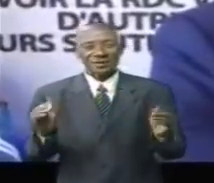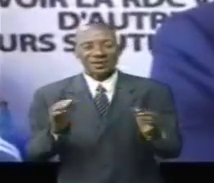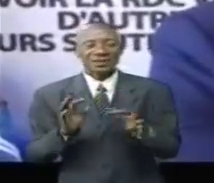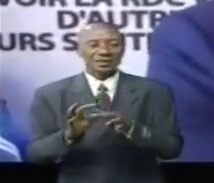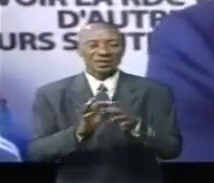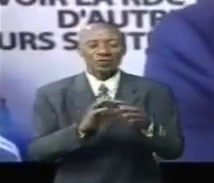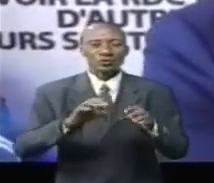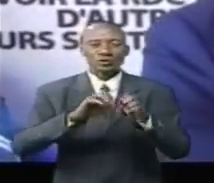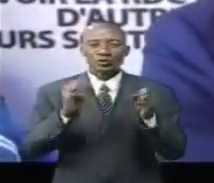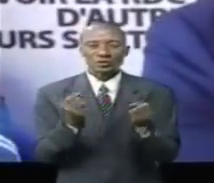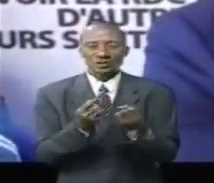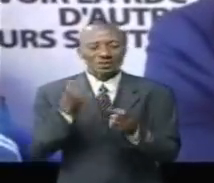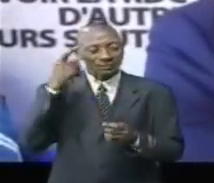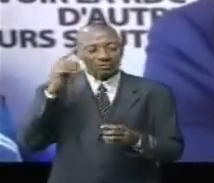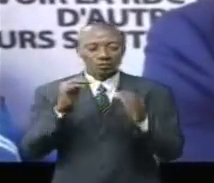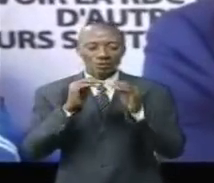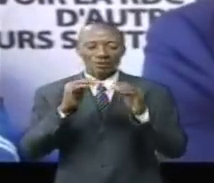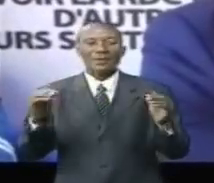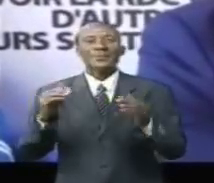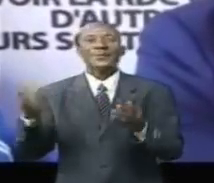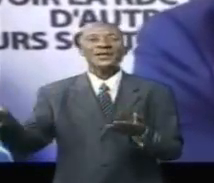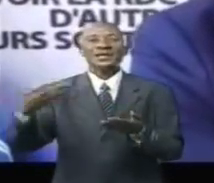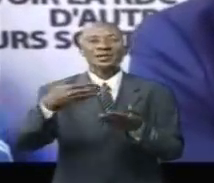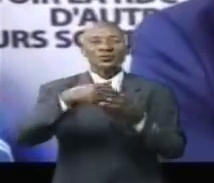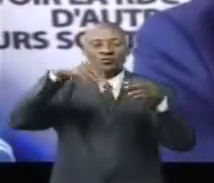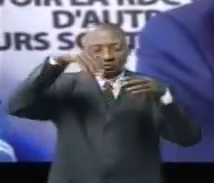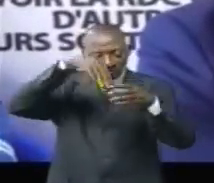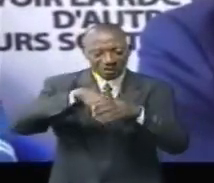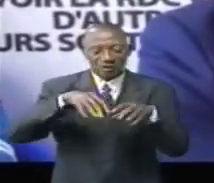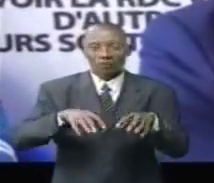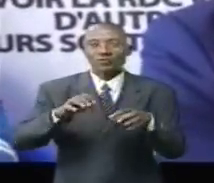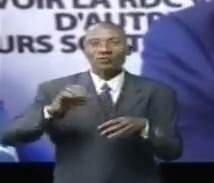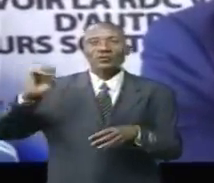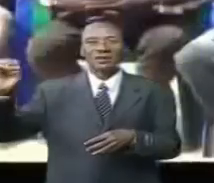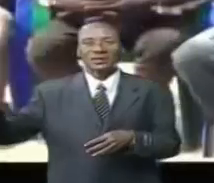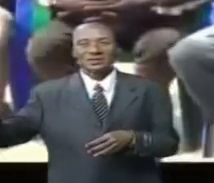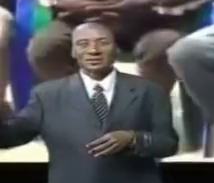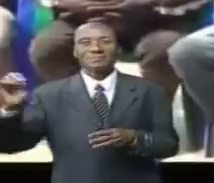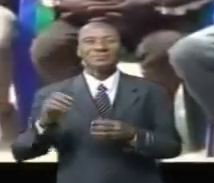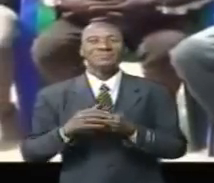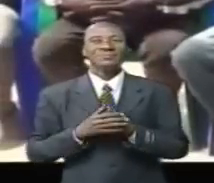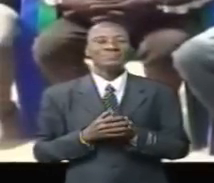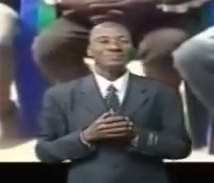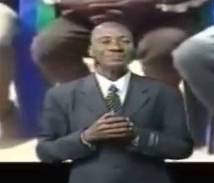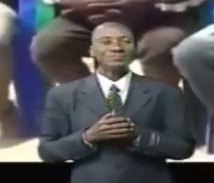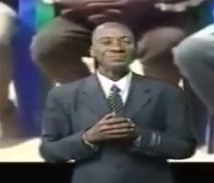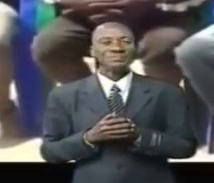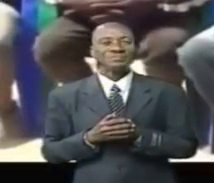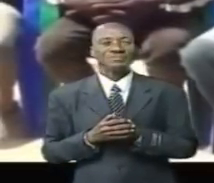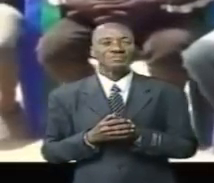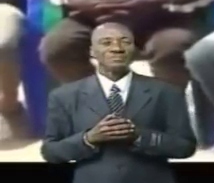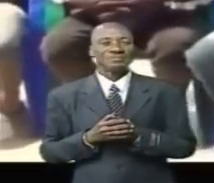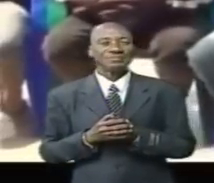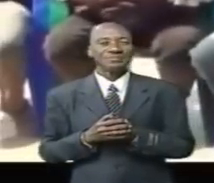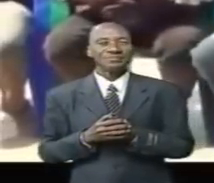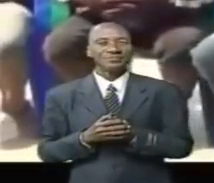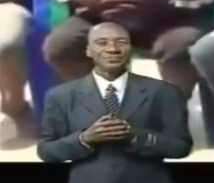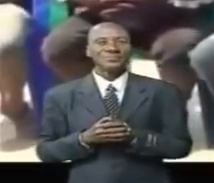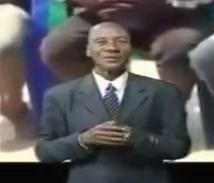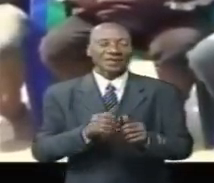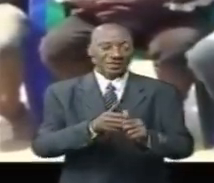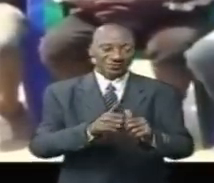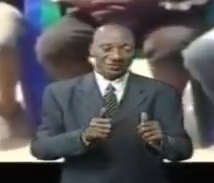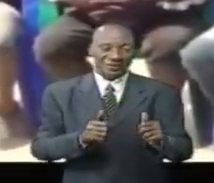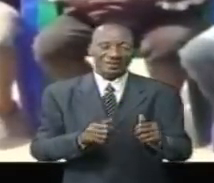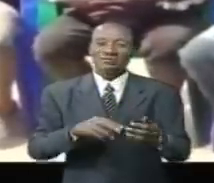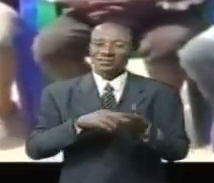que la paix revienne à l'est de la République démocratique du Congo. Aux motocyclistes d'éviter toute forme